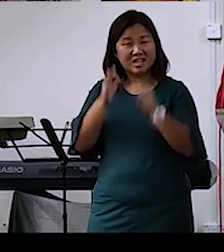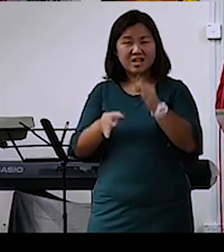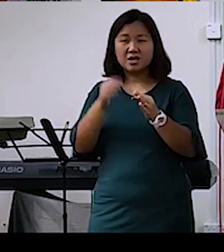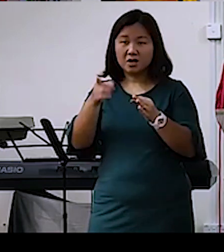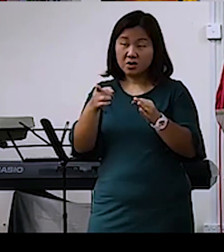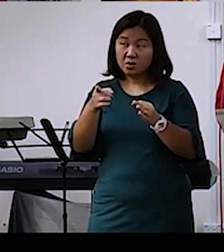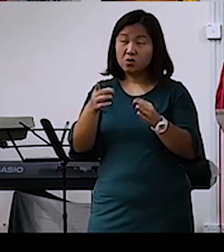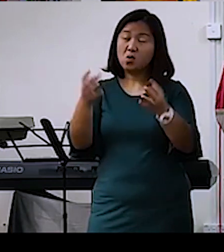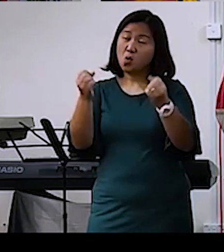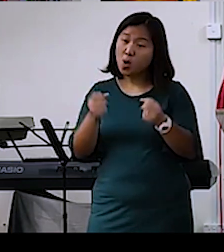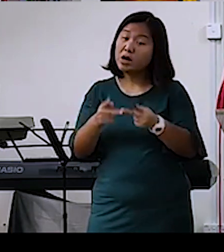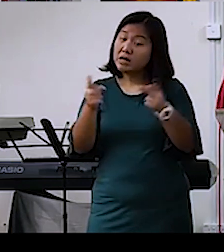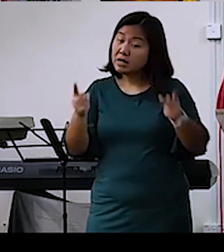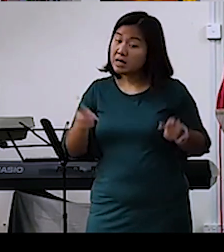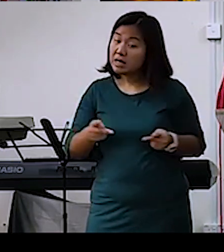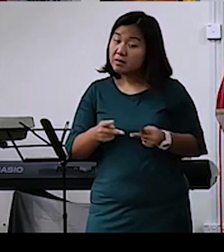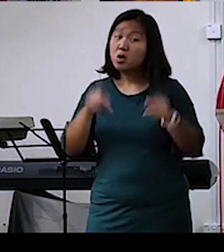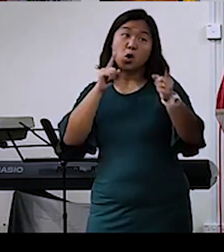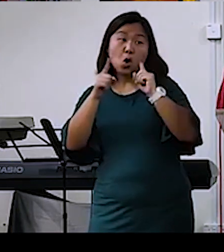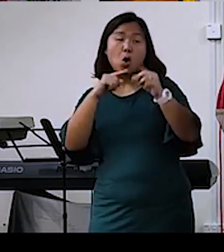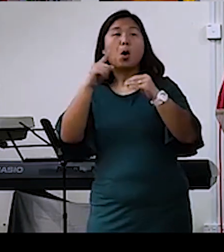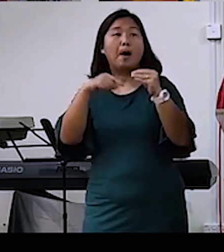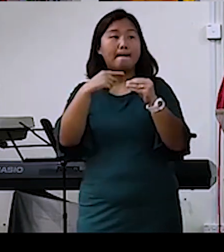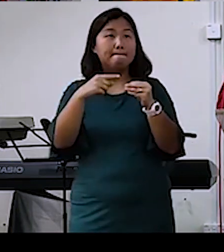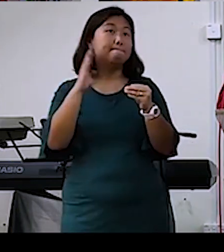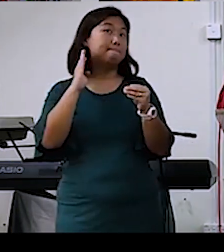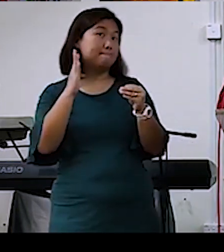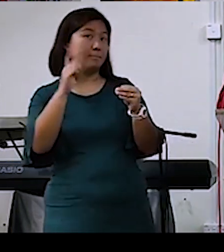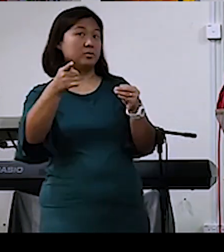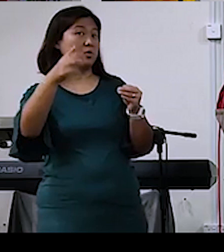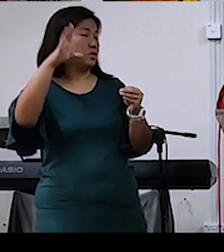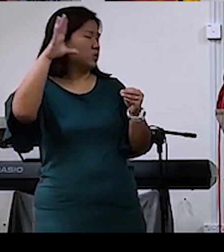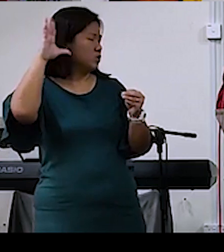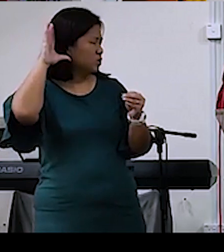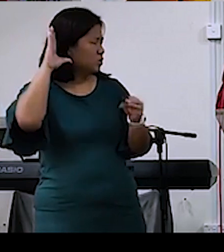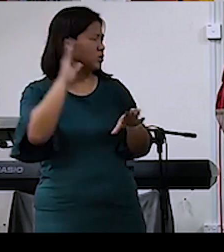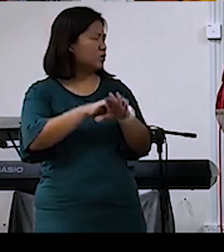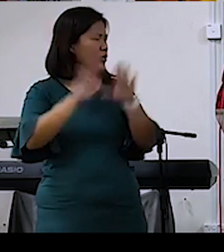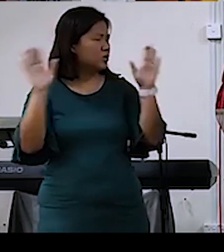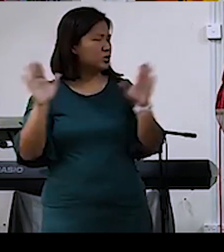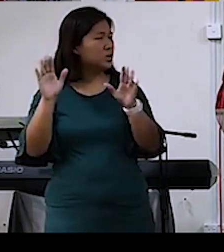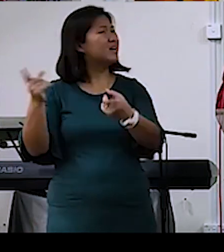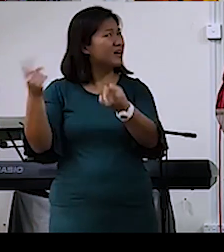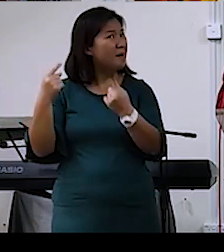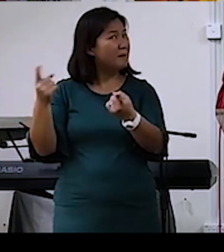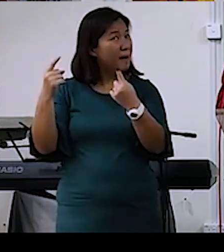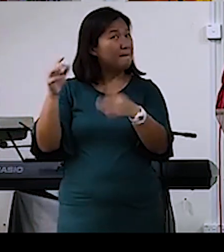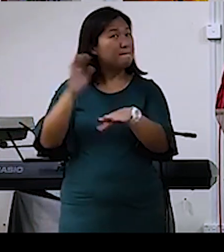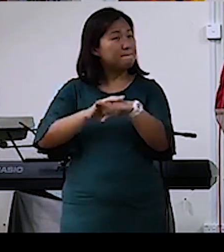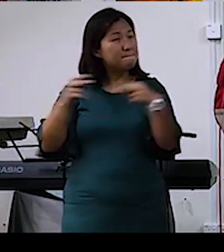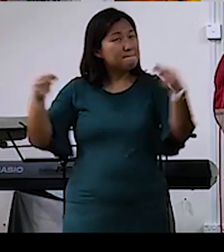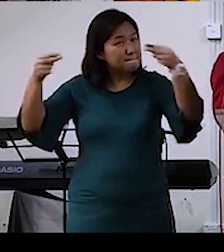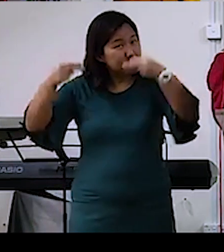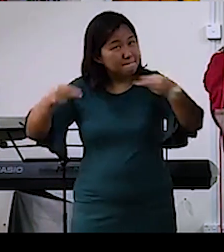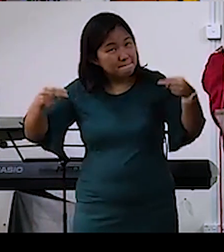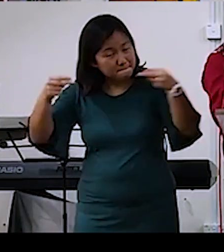place that you can talk about the sermon you heard on Sunday. So we do that on Thursday. So come on Thursday. Come and have fun with us. 所以这个